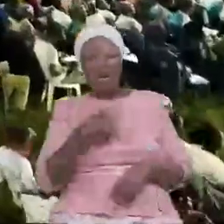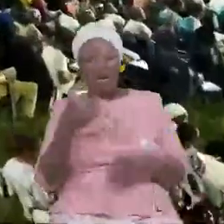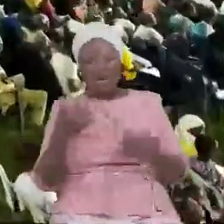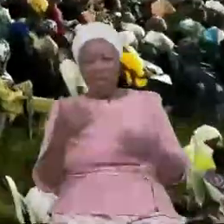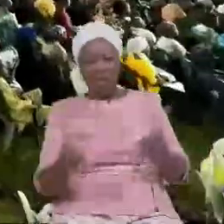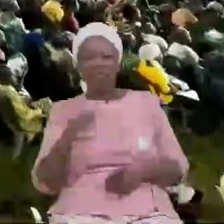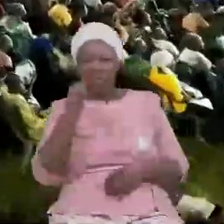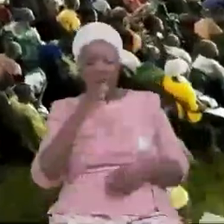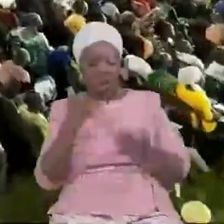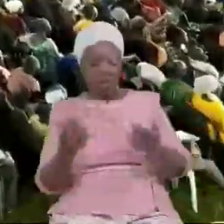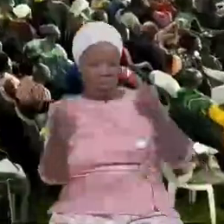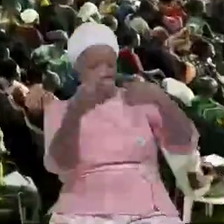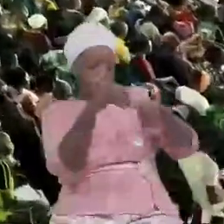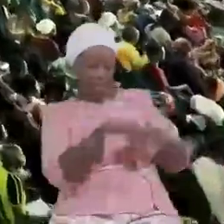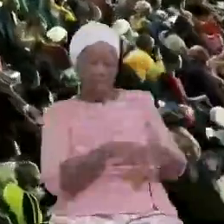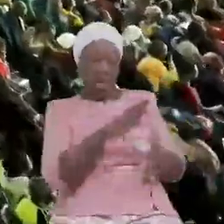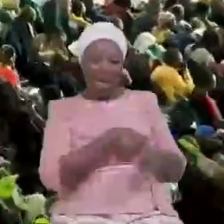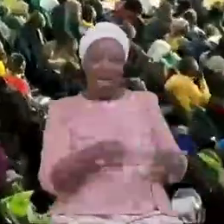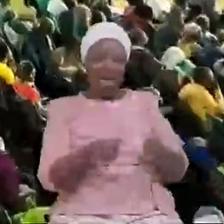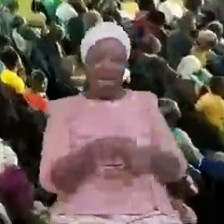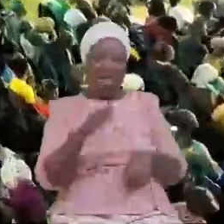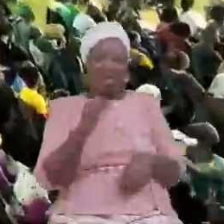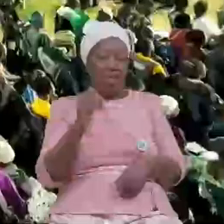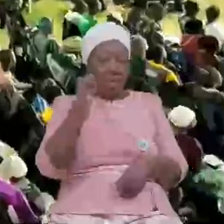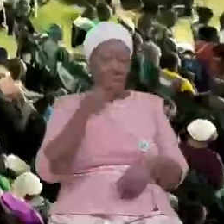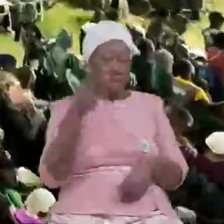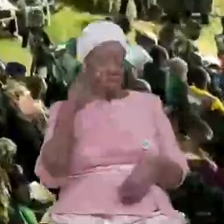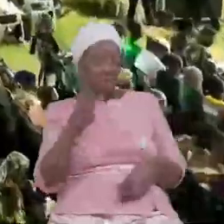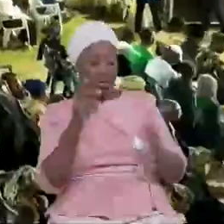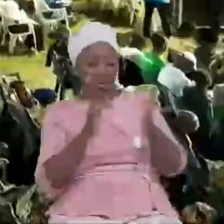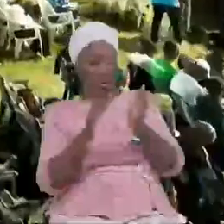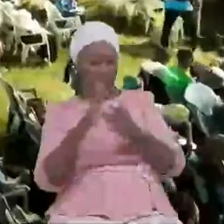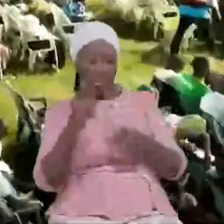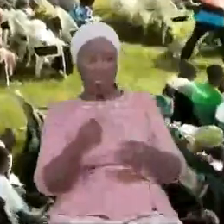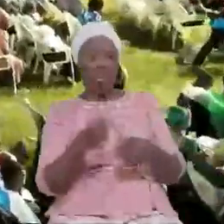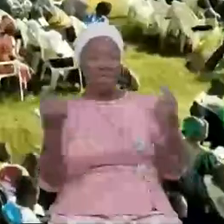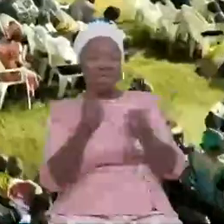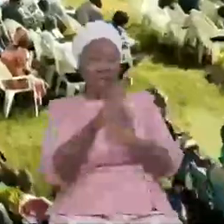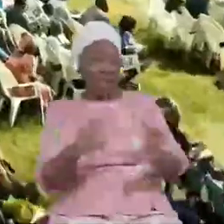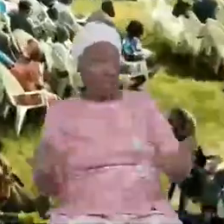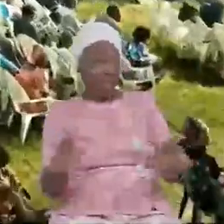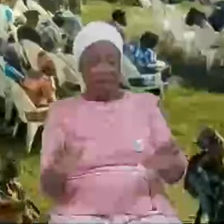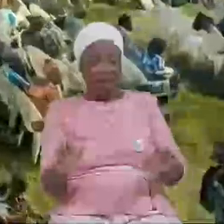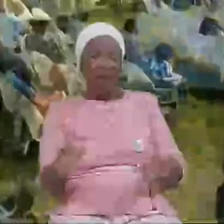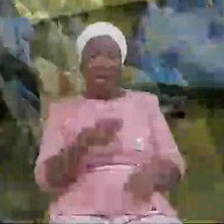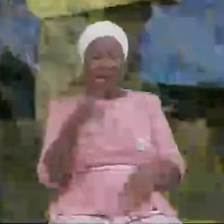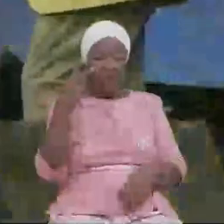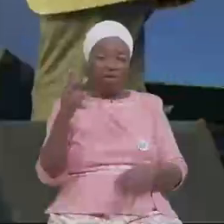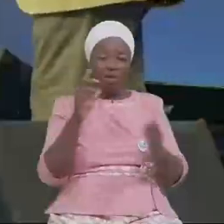s'était-il assis là-bas et que cette femme est venue voir Jésus,